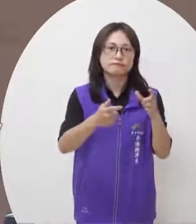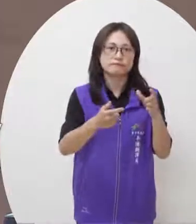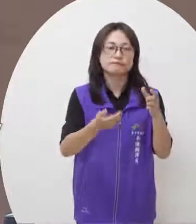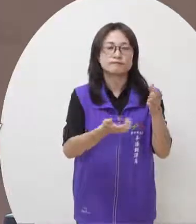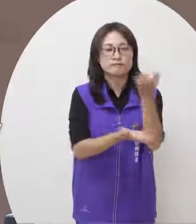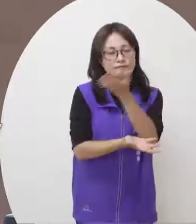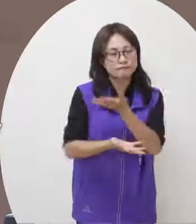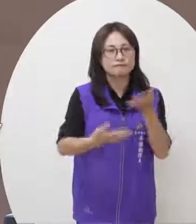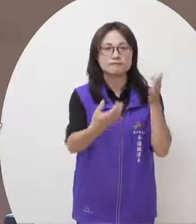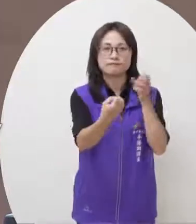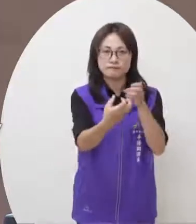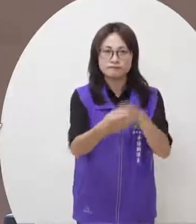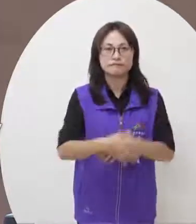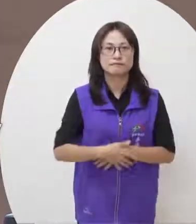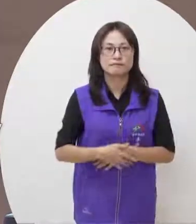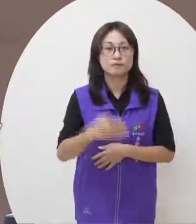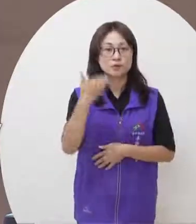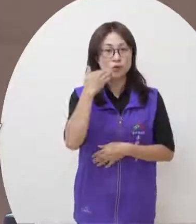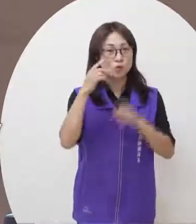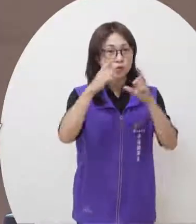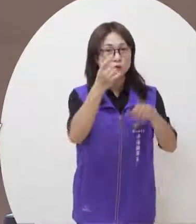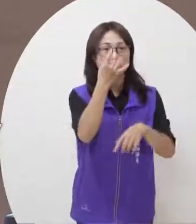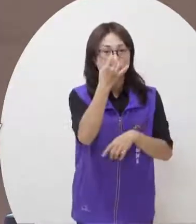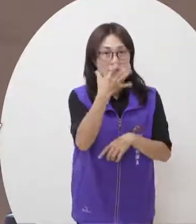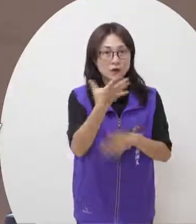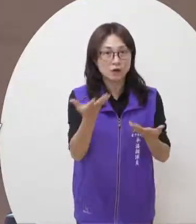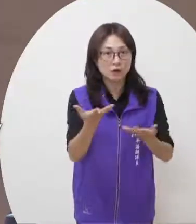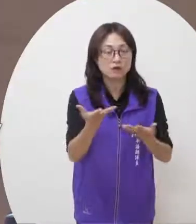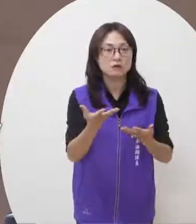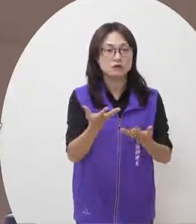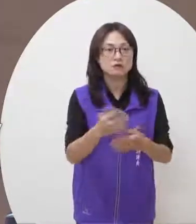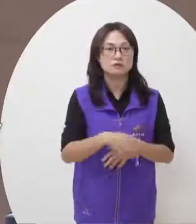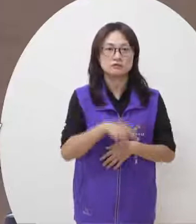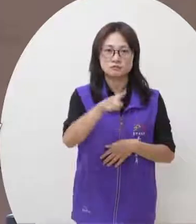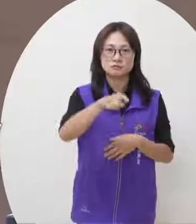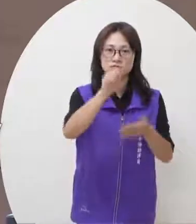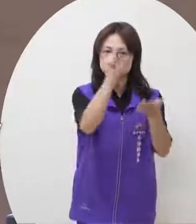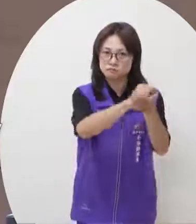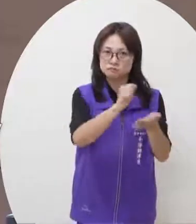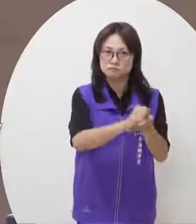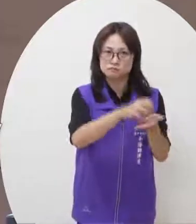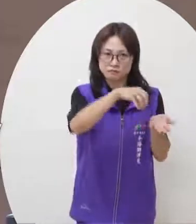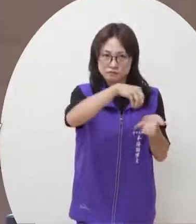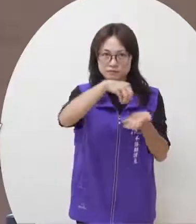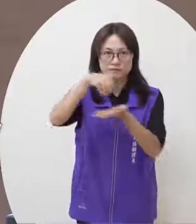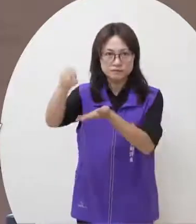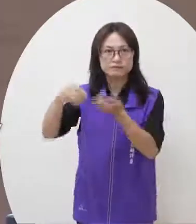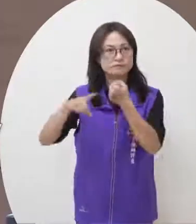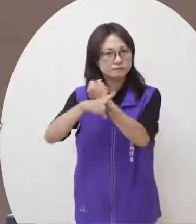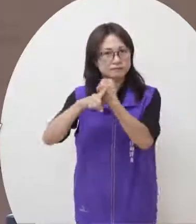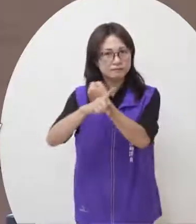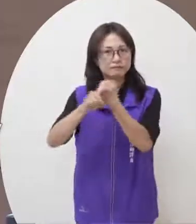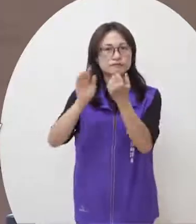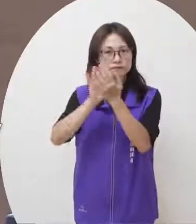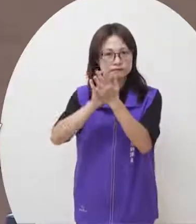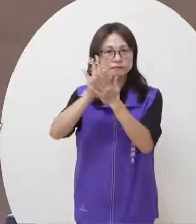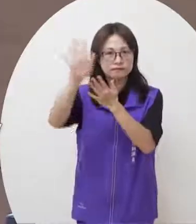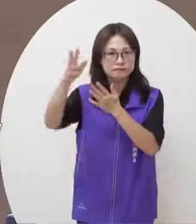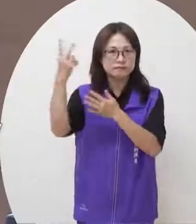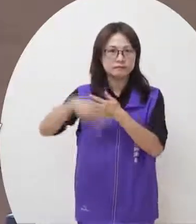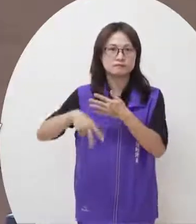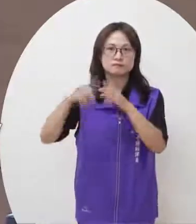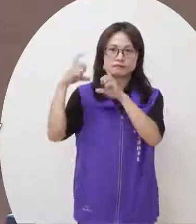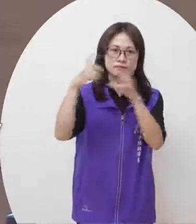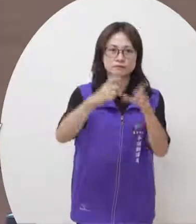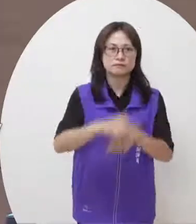的这个答复，那没有办法现场答复的，那也要这个会后研究完以后哈做说明。那所以不晓